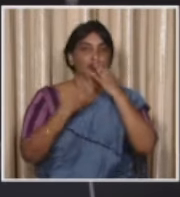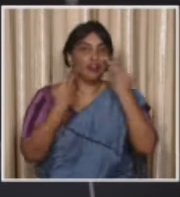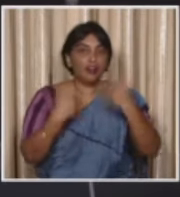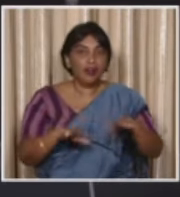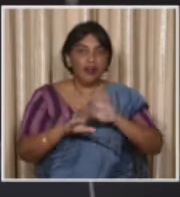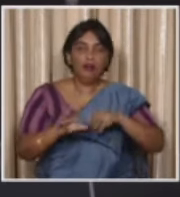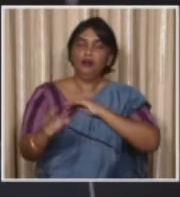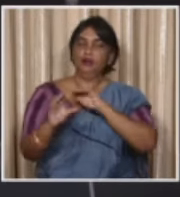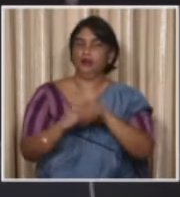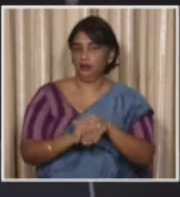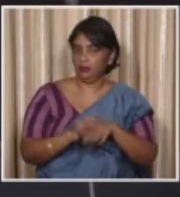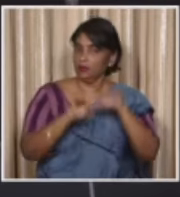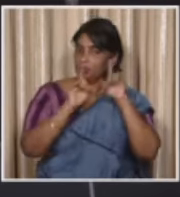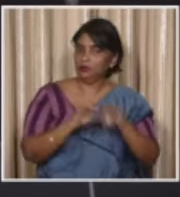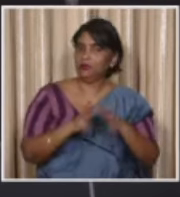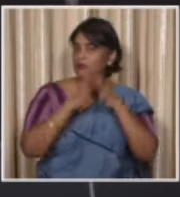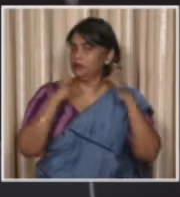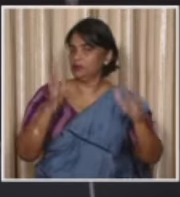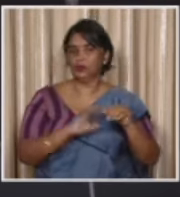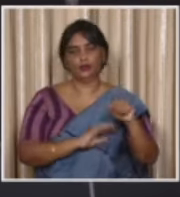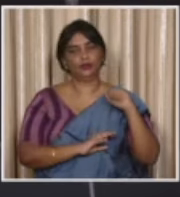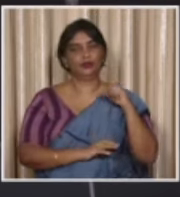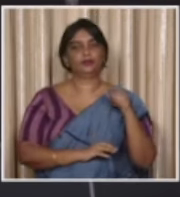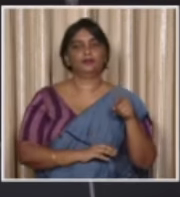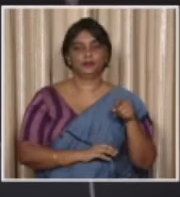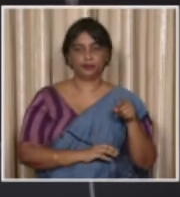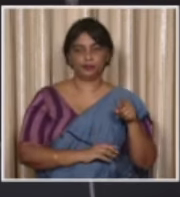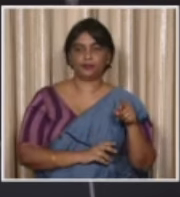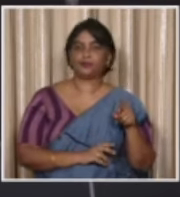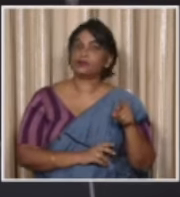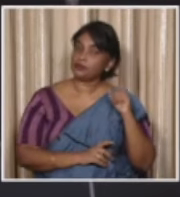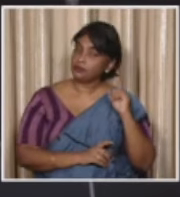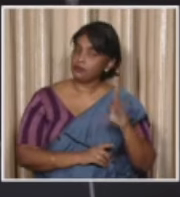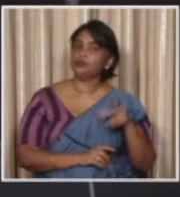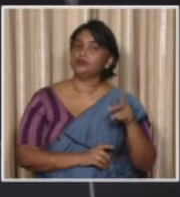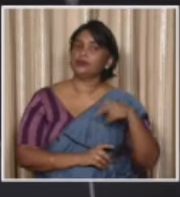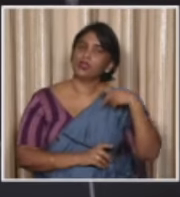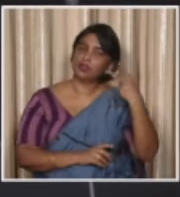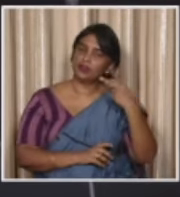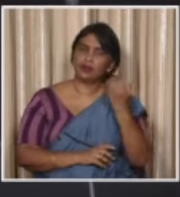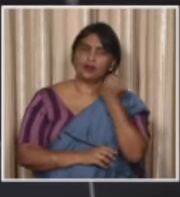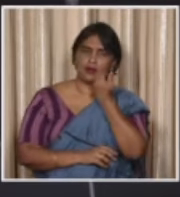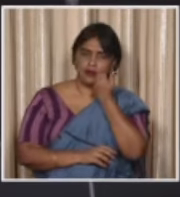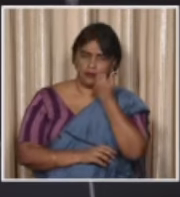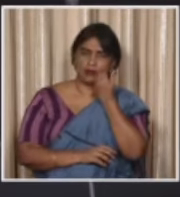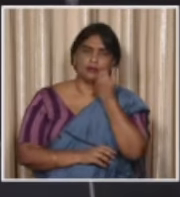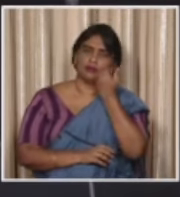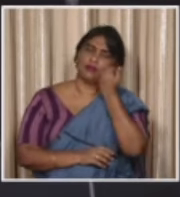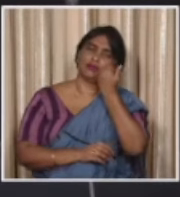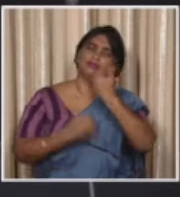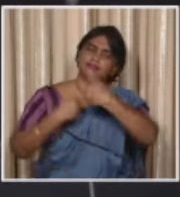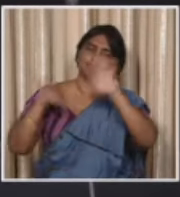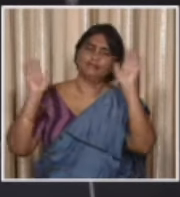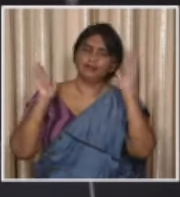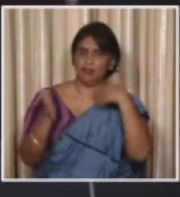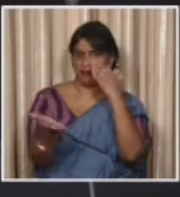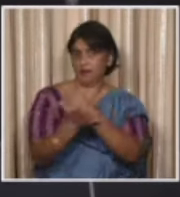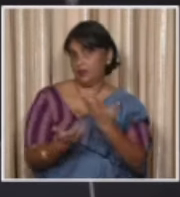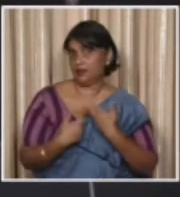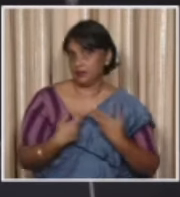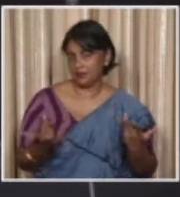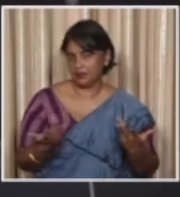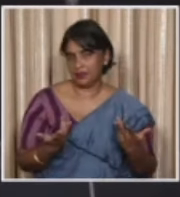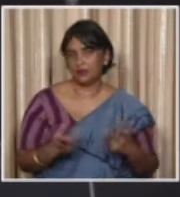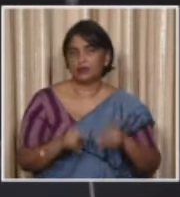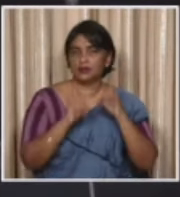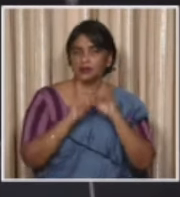වුණා. ඉතින් විශාල ශ්‍රම බලකායක් එතන තියෙනවා. ඉතින් ඒ නිසා ඔය දවස් දෙකේ අසනීප වෙන අය අසනීප වෙන්න ඇරලා අපිට නවත්තන්න බෑනේ.